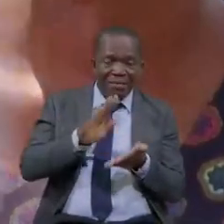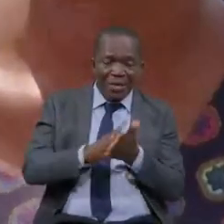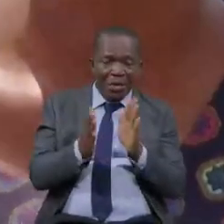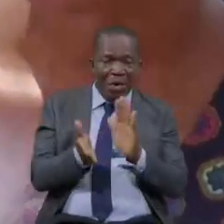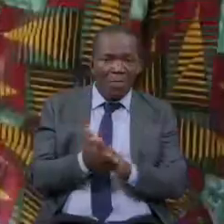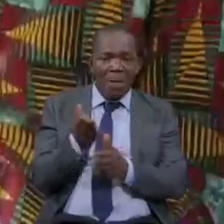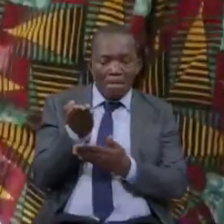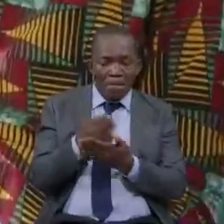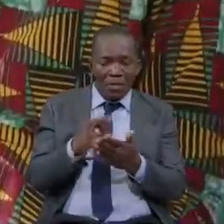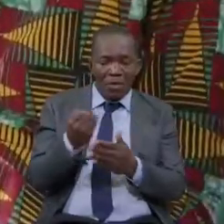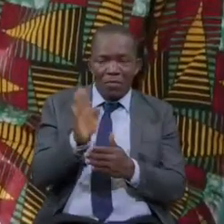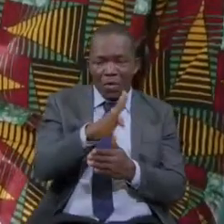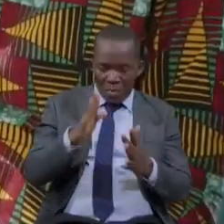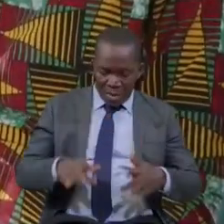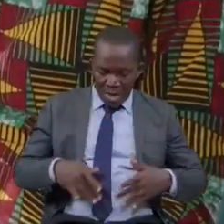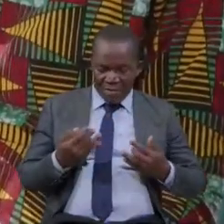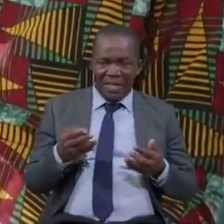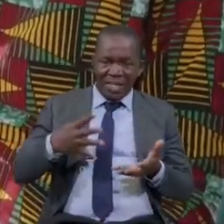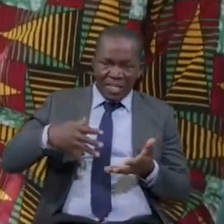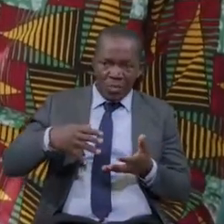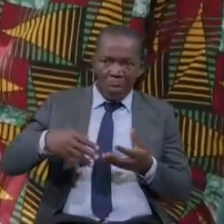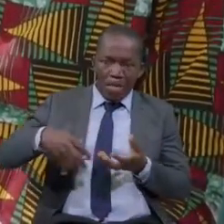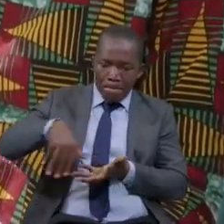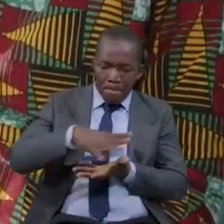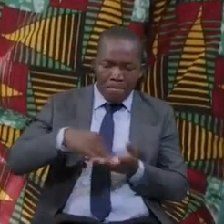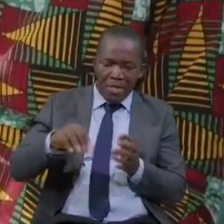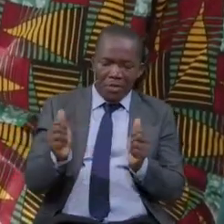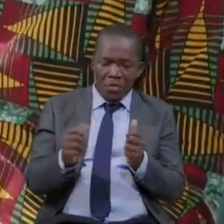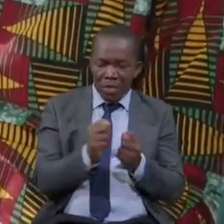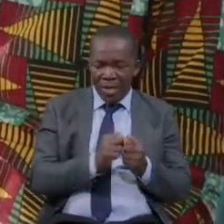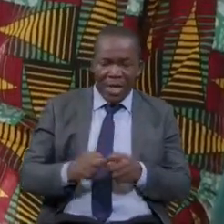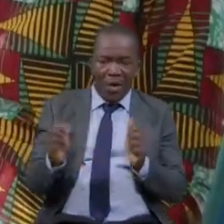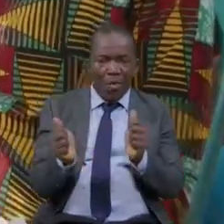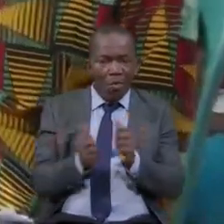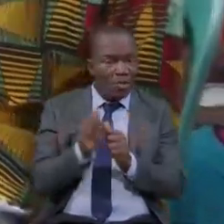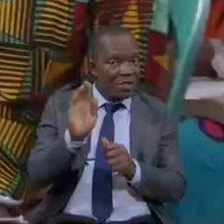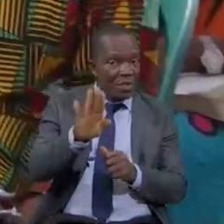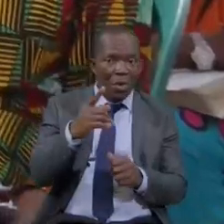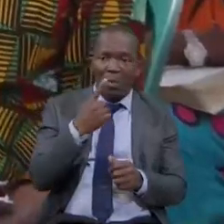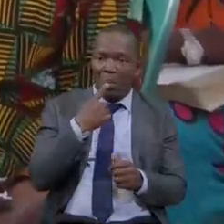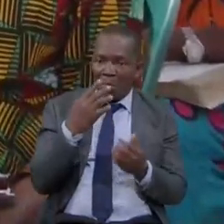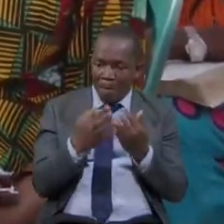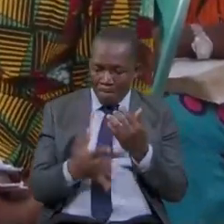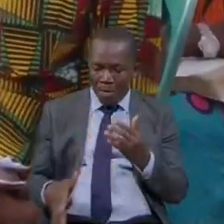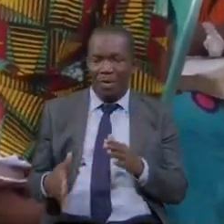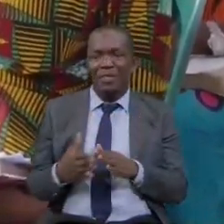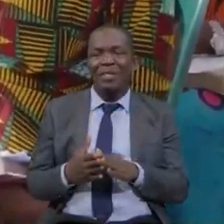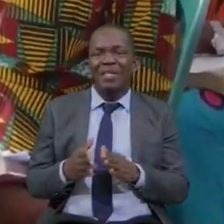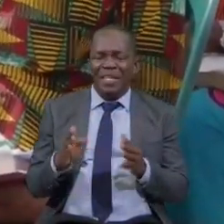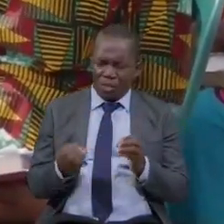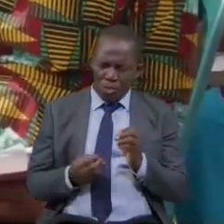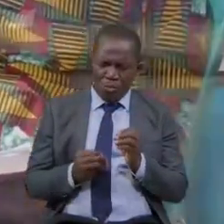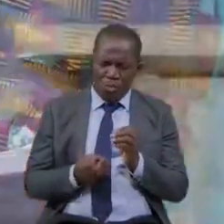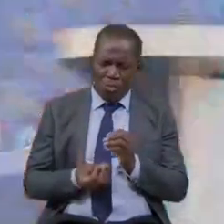ton sang. Et ça rentre dans ton cerveau. Et c'est dans ta foi. Et comme tu prends la parole, à